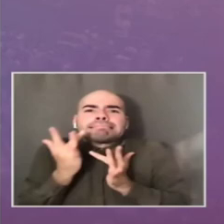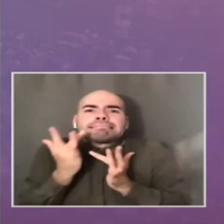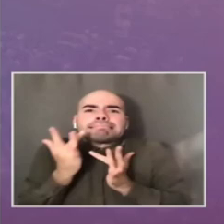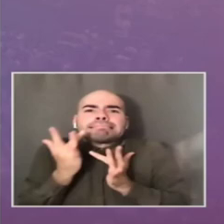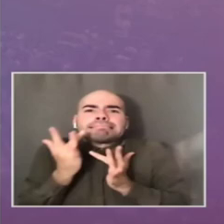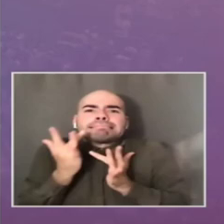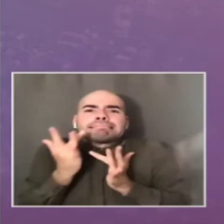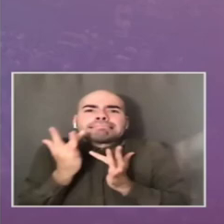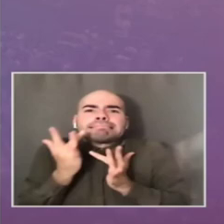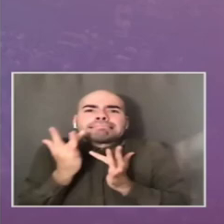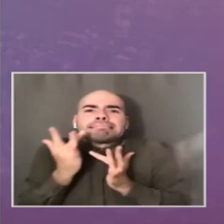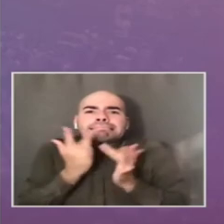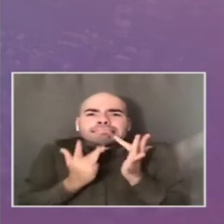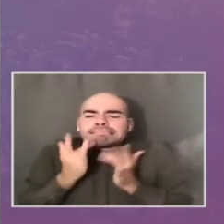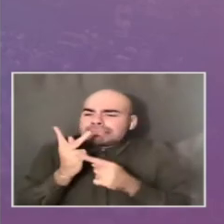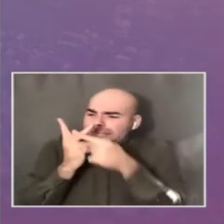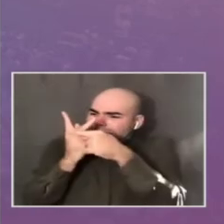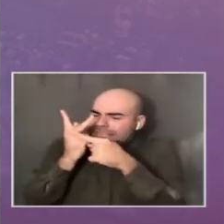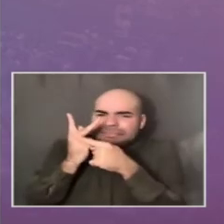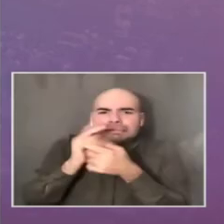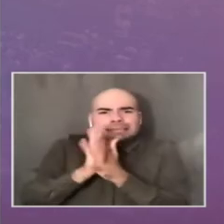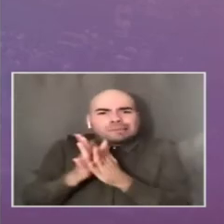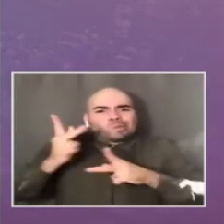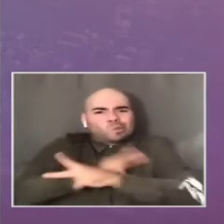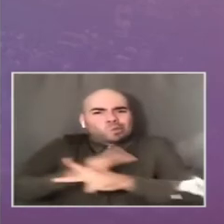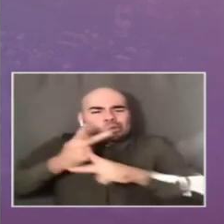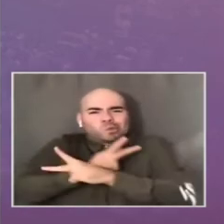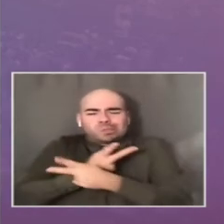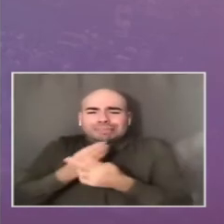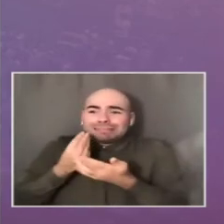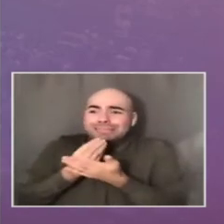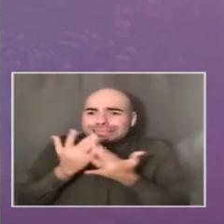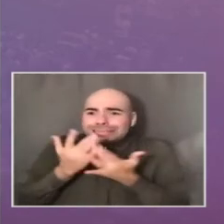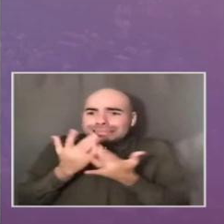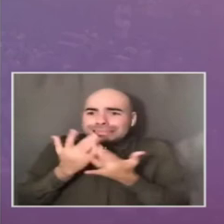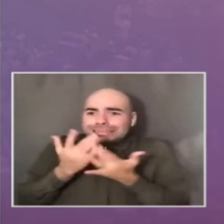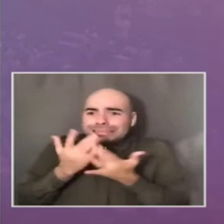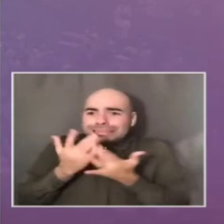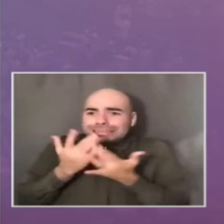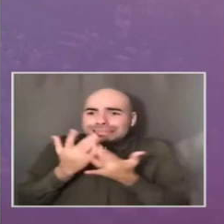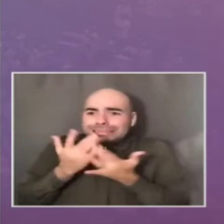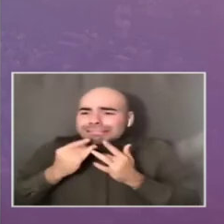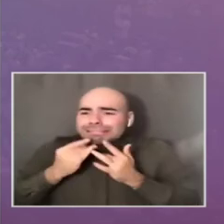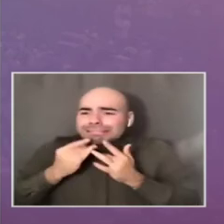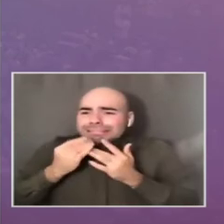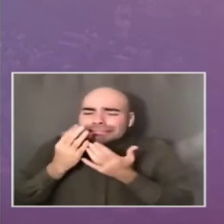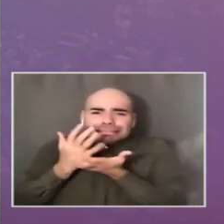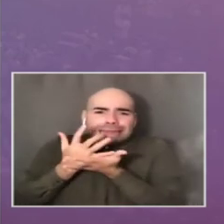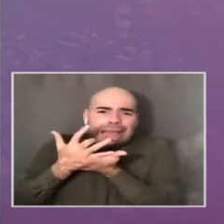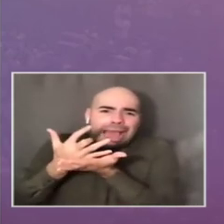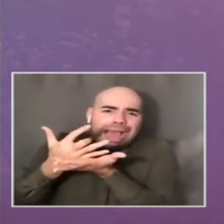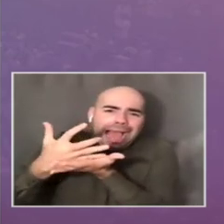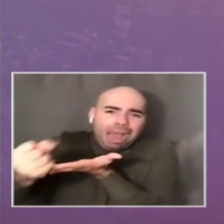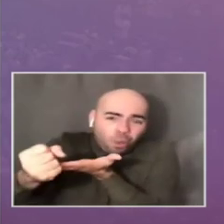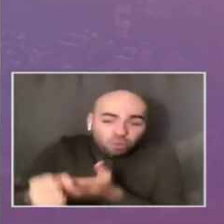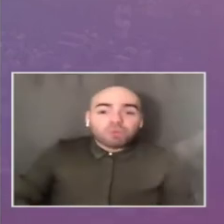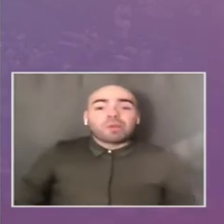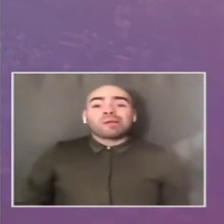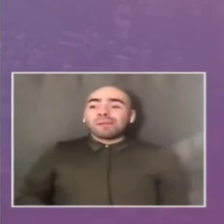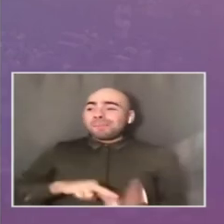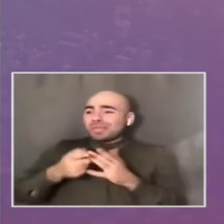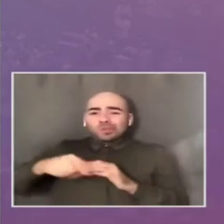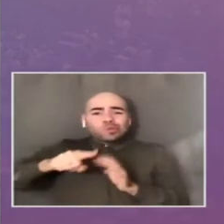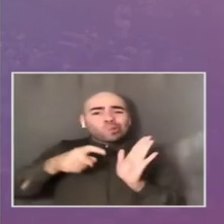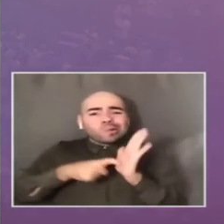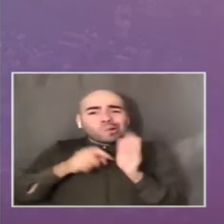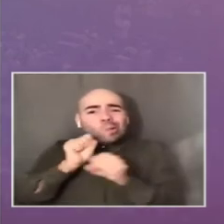jour et le pire est à venir mais le 5 juin que des travailleurs est essentielle et s'établit en recul à chaque